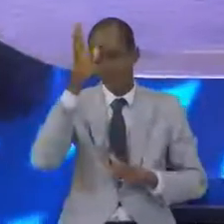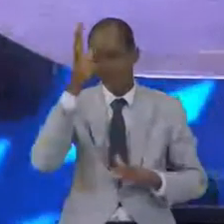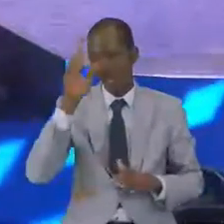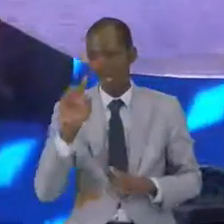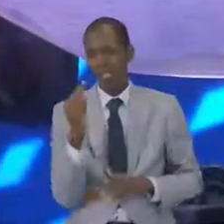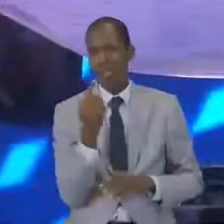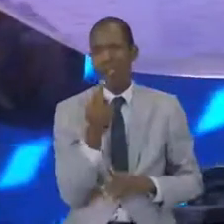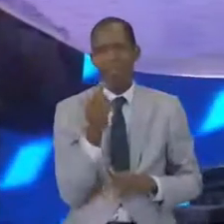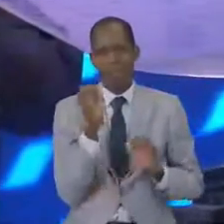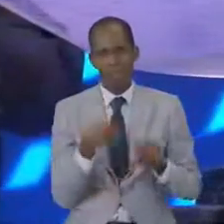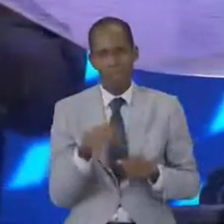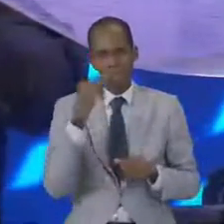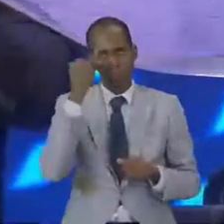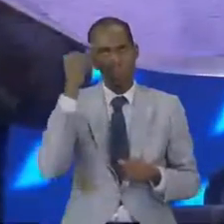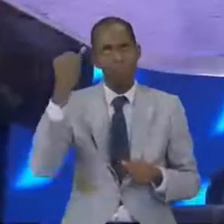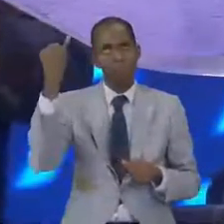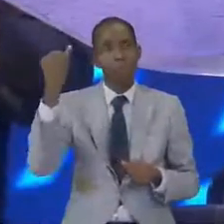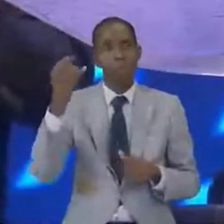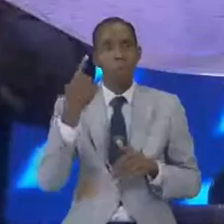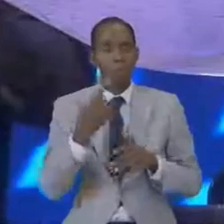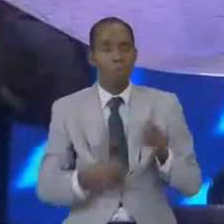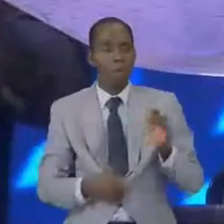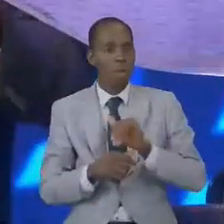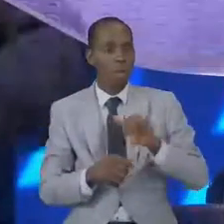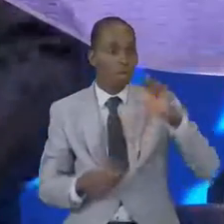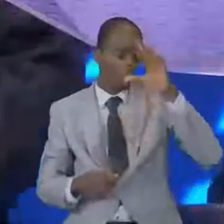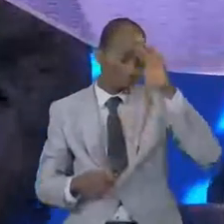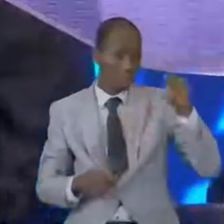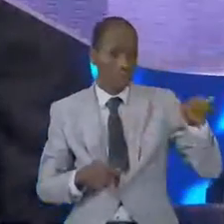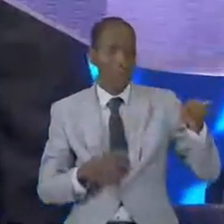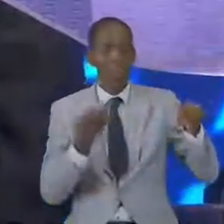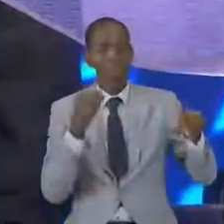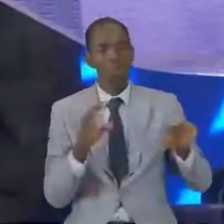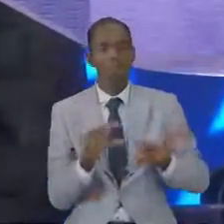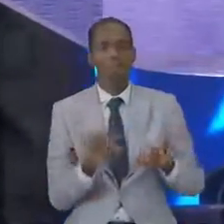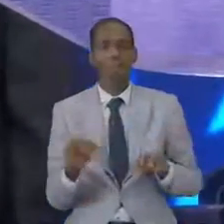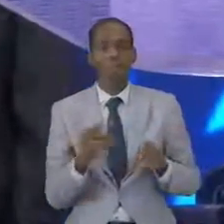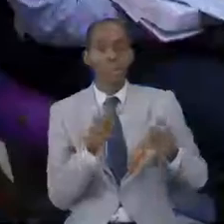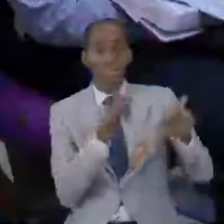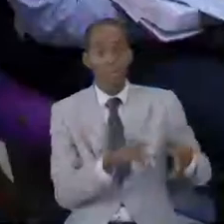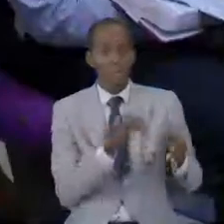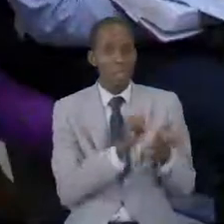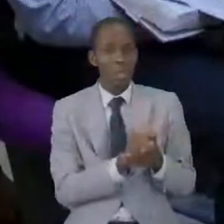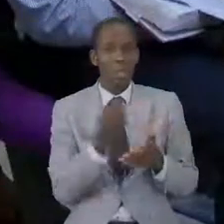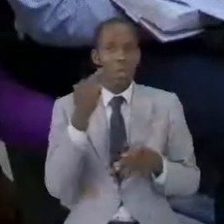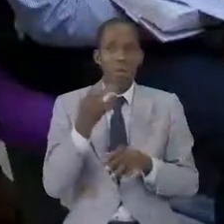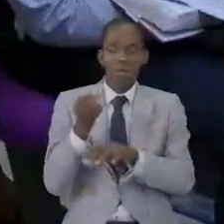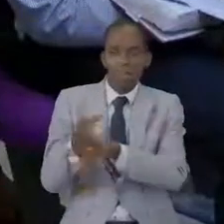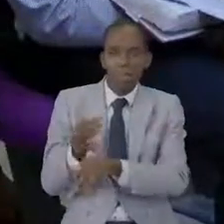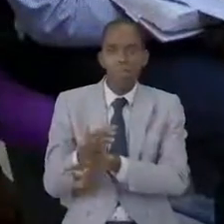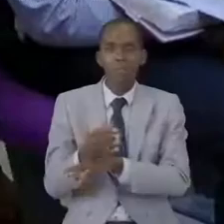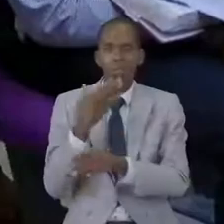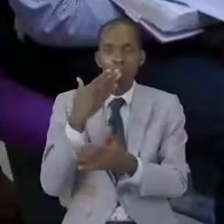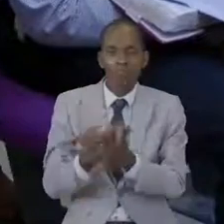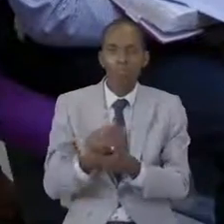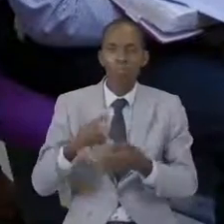vous voyez ce que l'homme faisait un homme qui était un conseil guide un ami pour